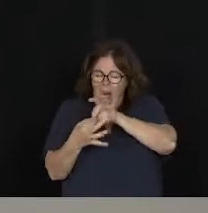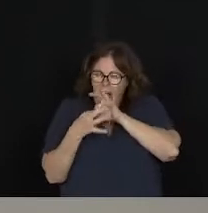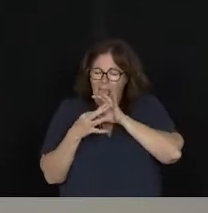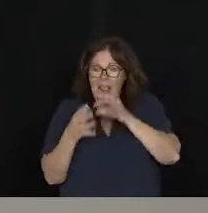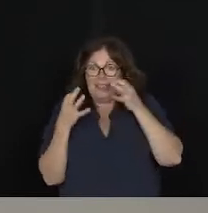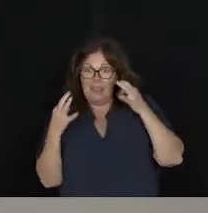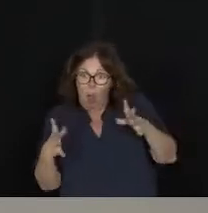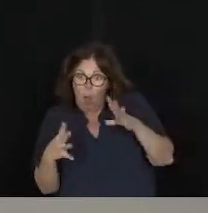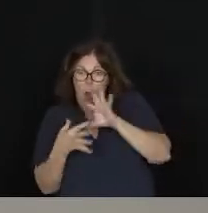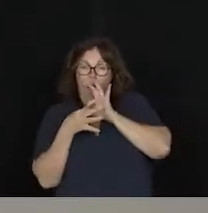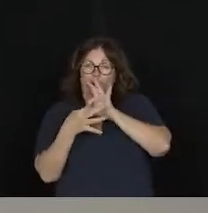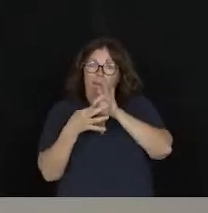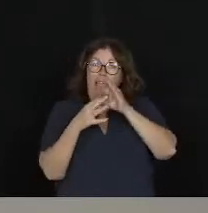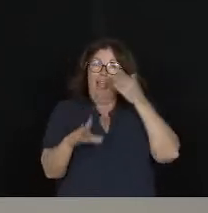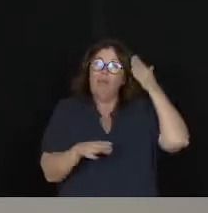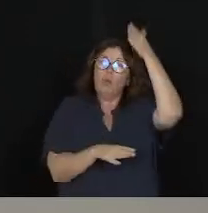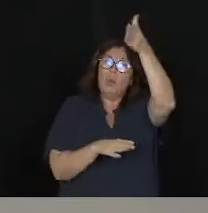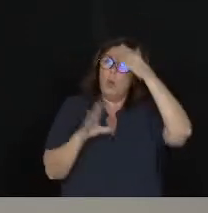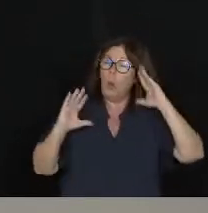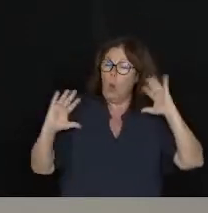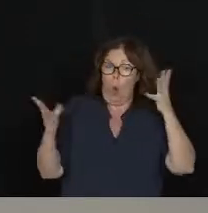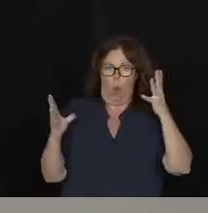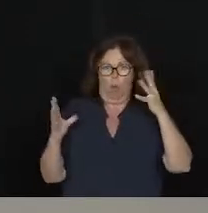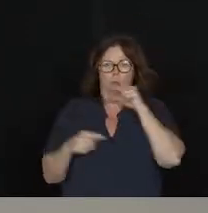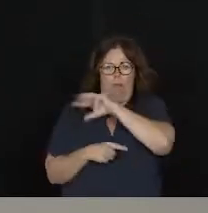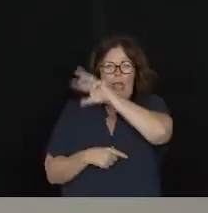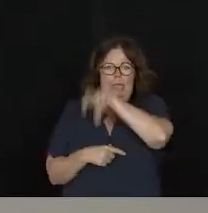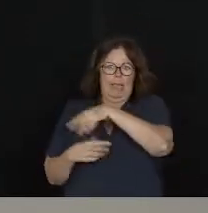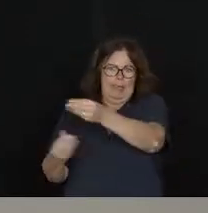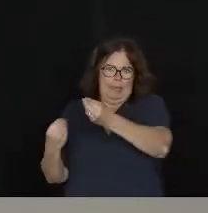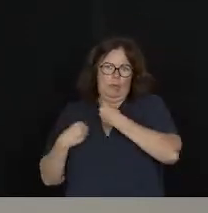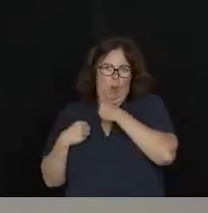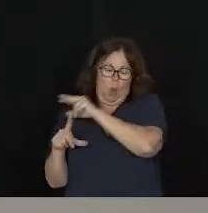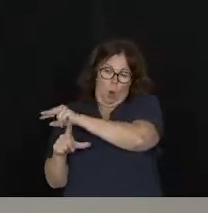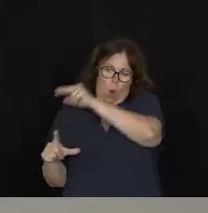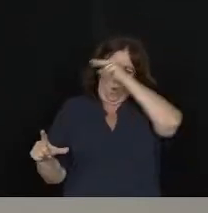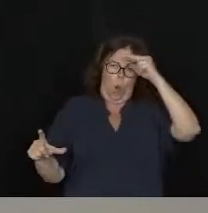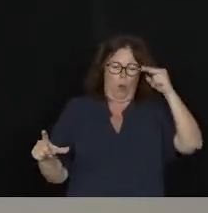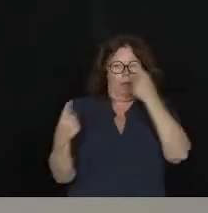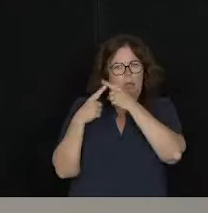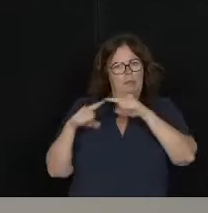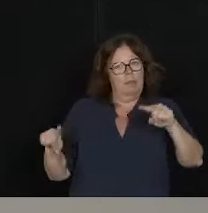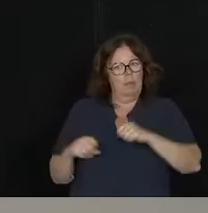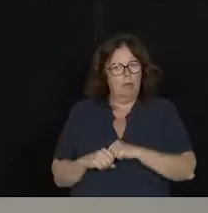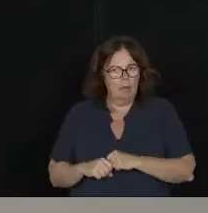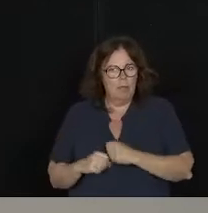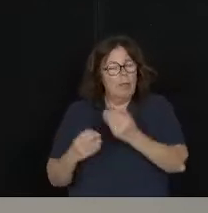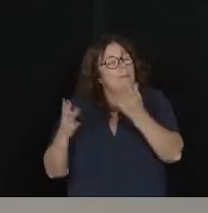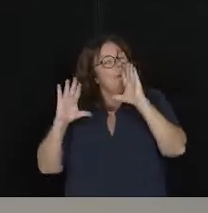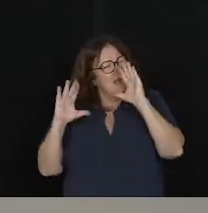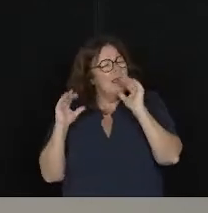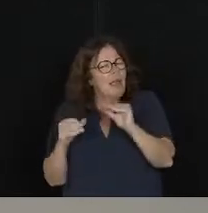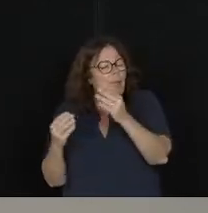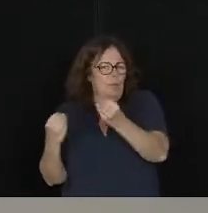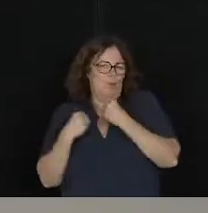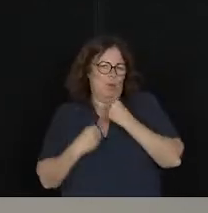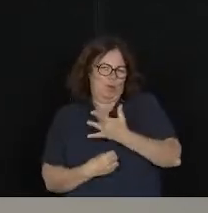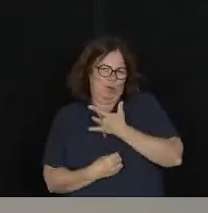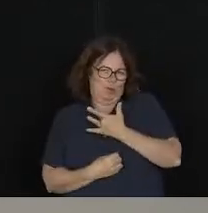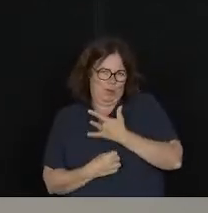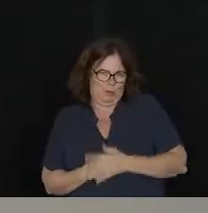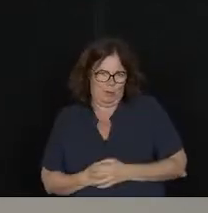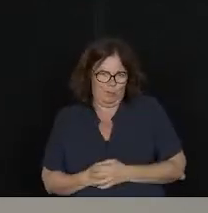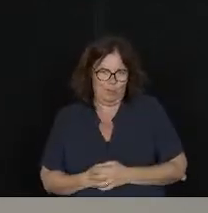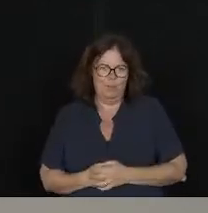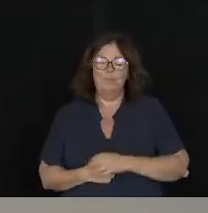d'imagination du futur, hein, etc. Eh ben, on peut arriver à quelque chose d'un peu intéressant. Il faut recommencer à